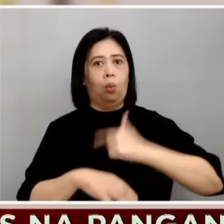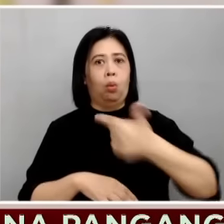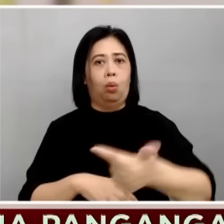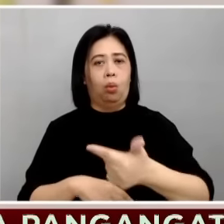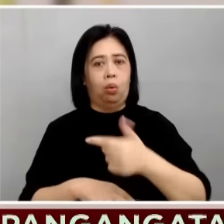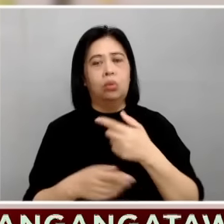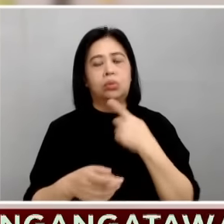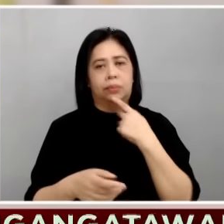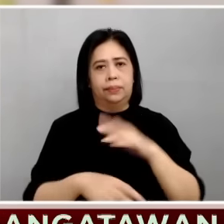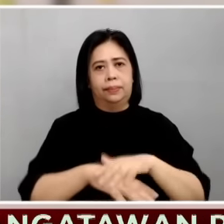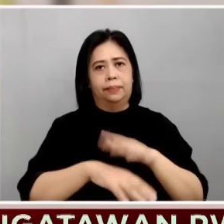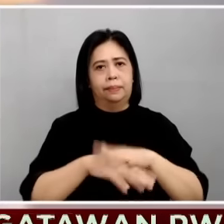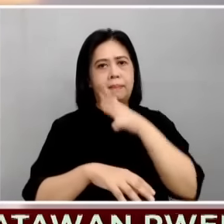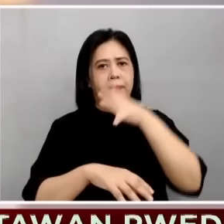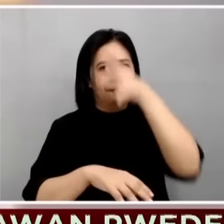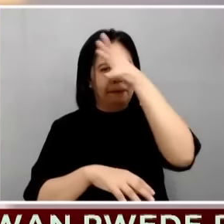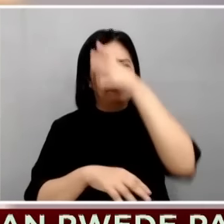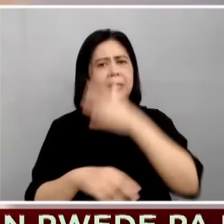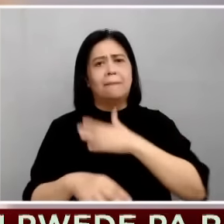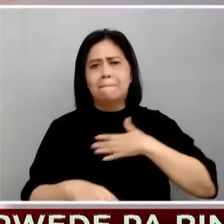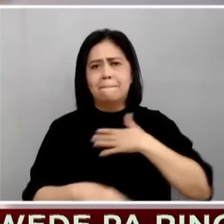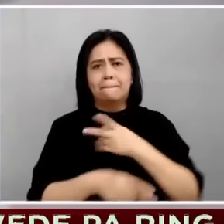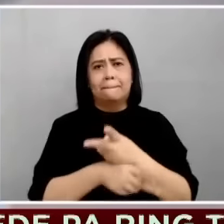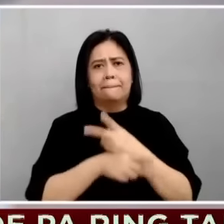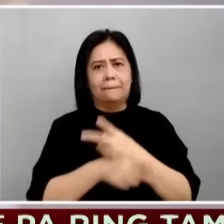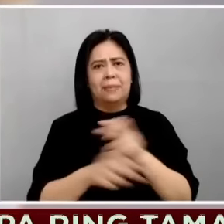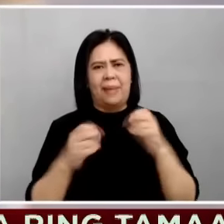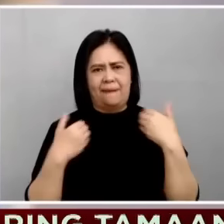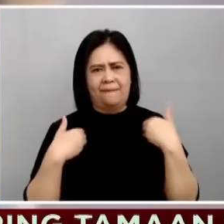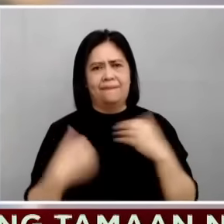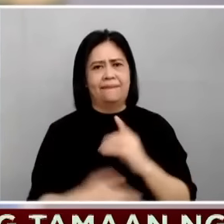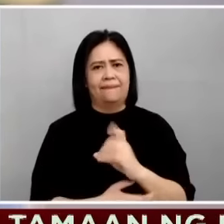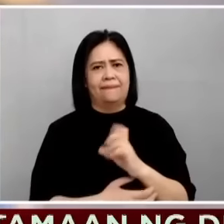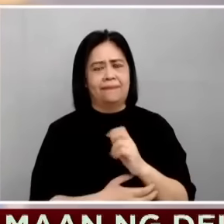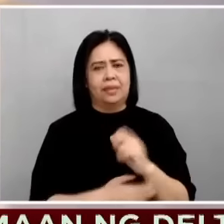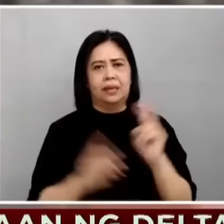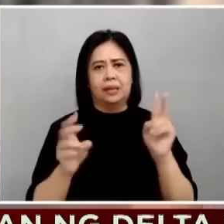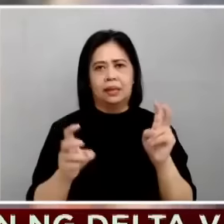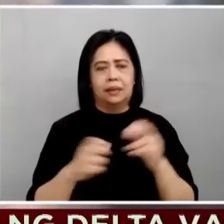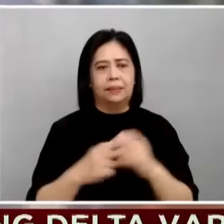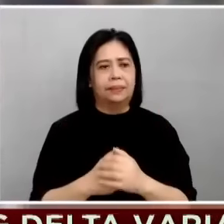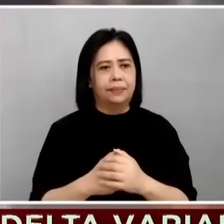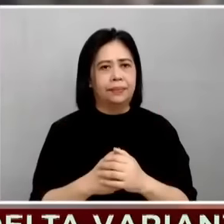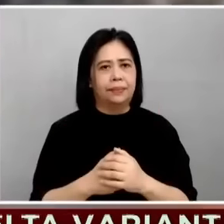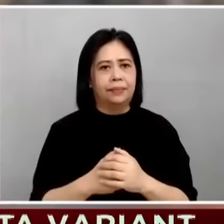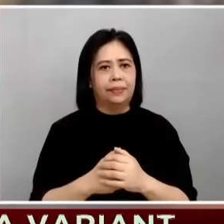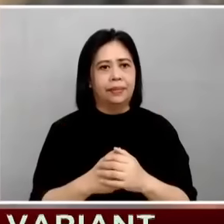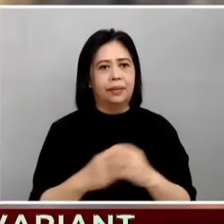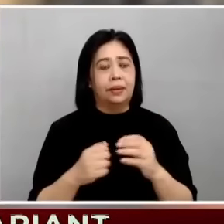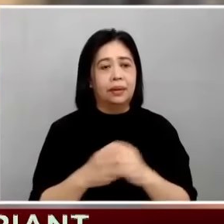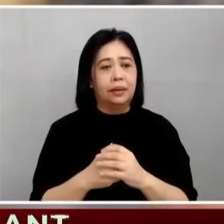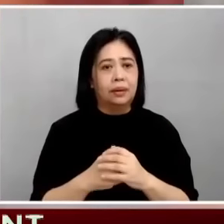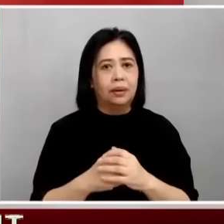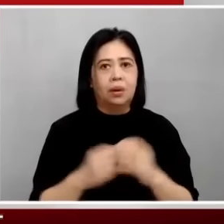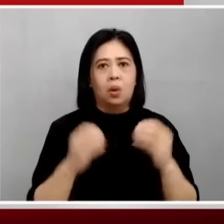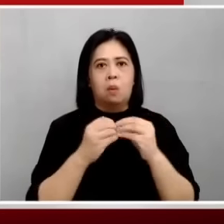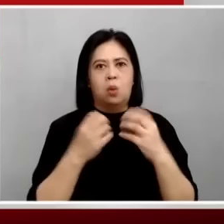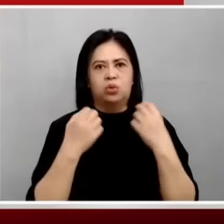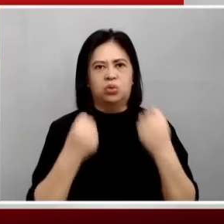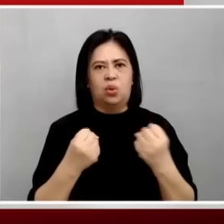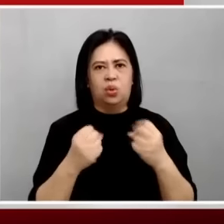magulang, doblehin ang pag-iingat lalo na't may Delta variant pa na kung tawagin niya ay fitter at faster.